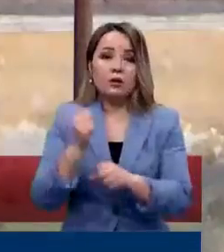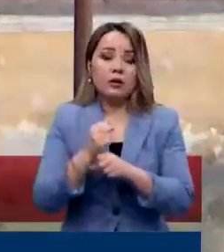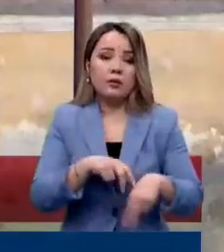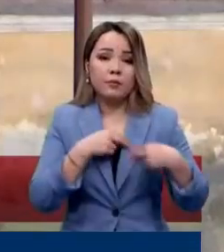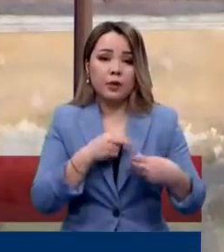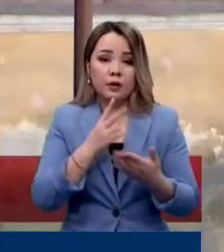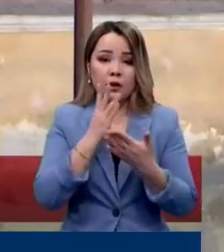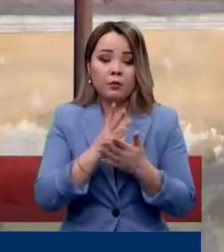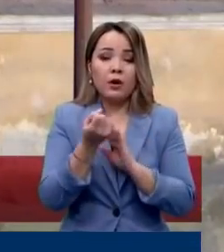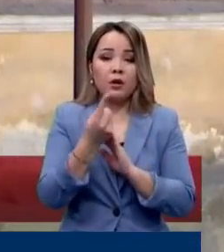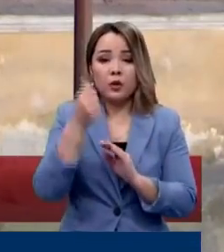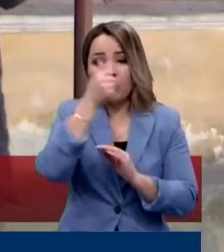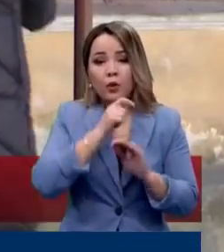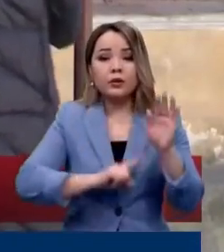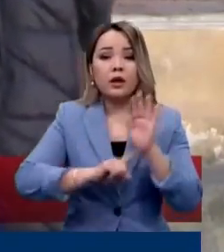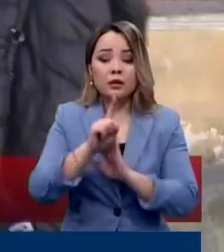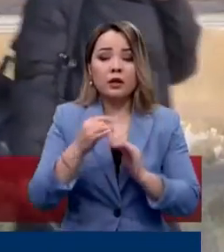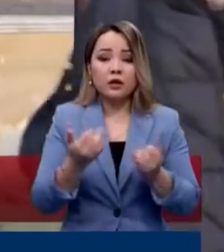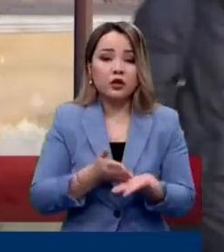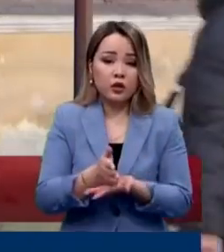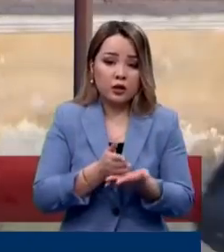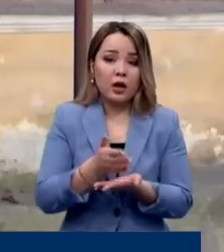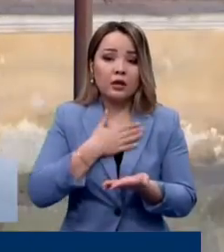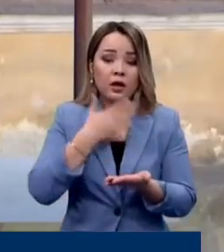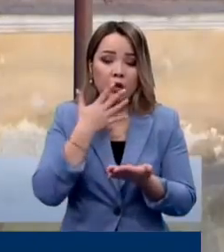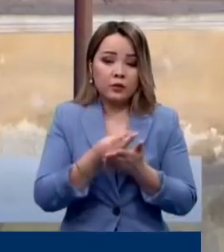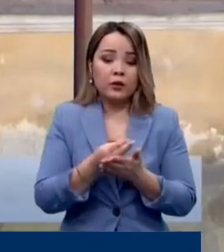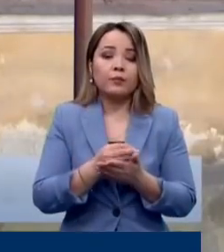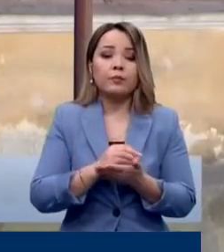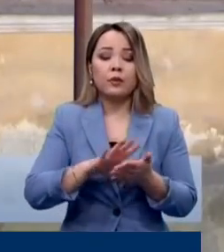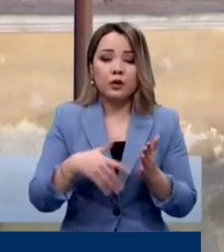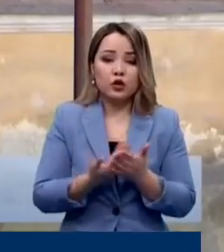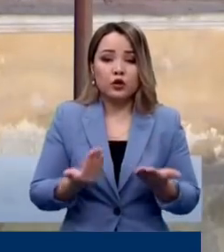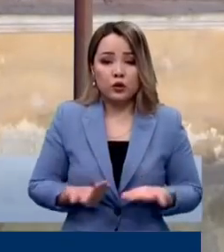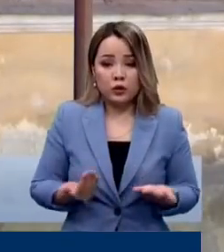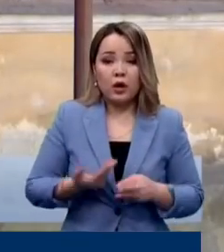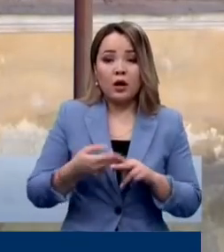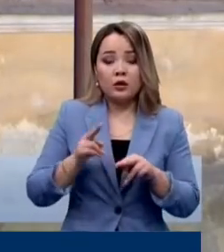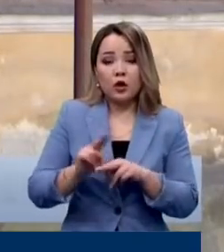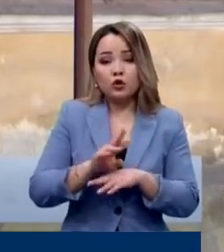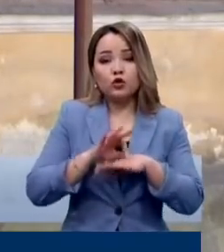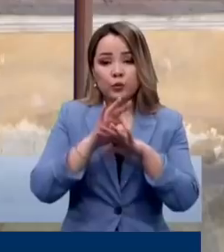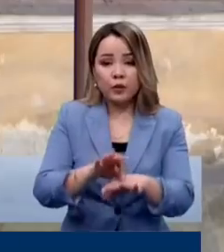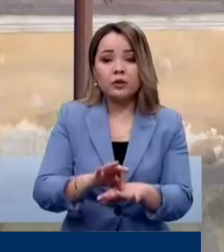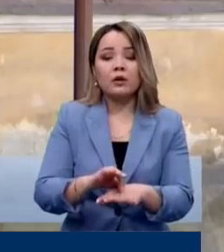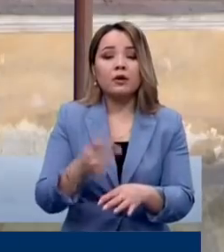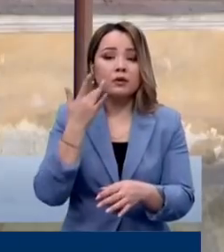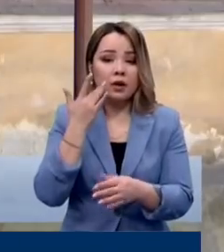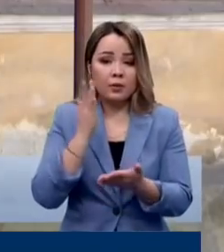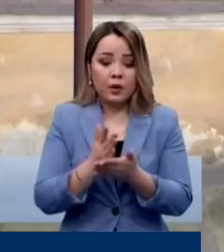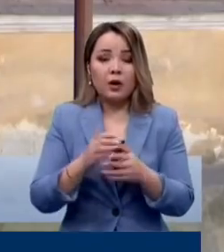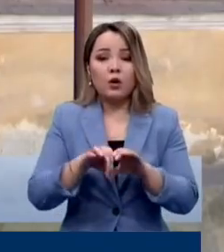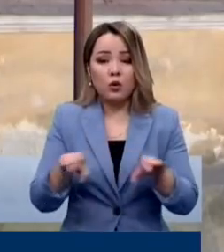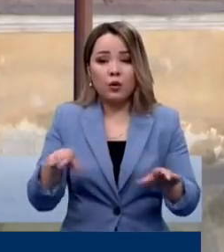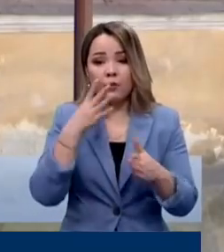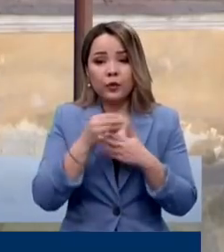С 11 года здесь жильцами мы. Мен бұл жерде 2011 жылдан берімін. Содан бері жөндеу жұмыстарын жүргізіп келеміз. Құбырына